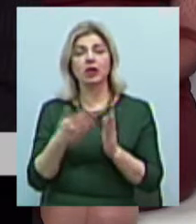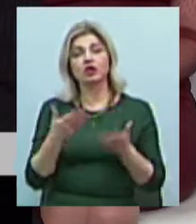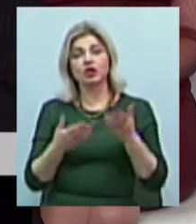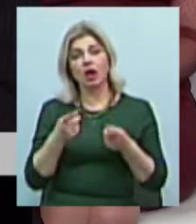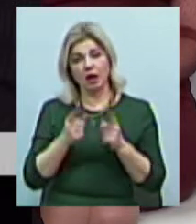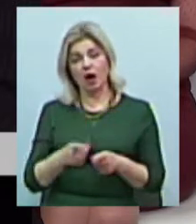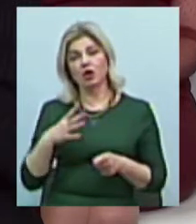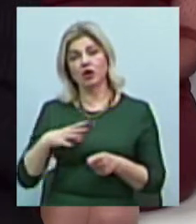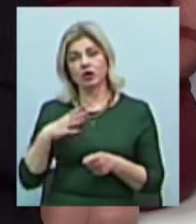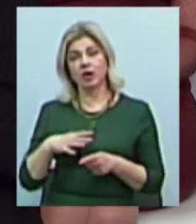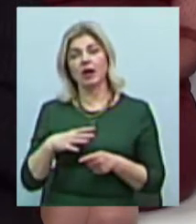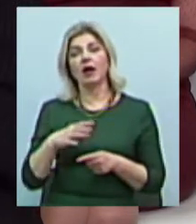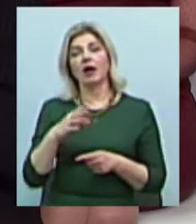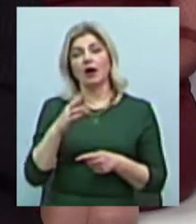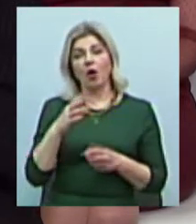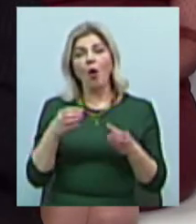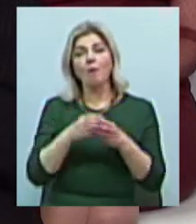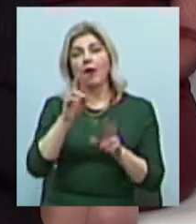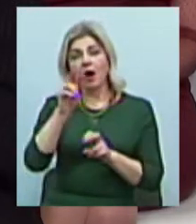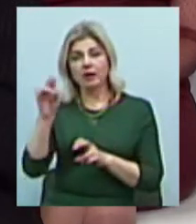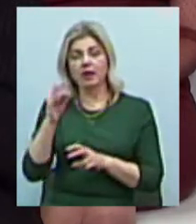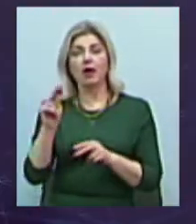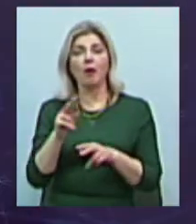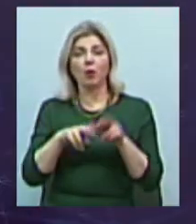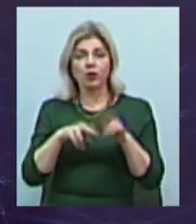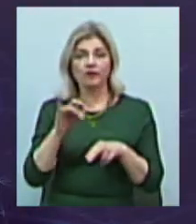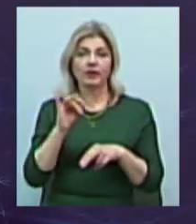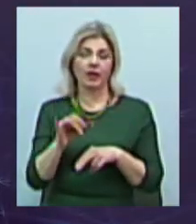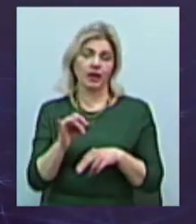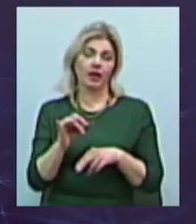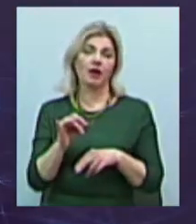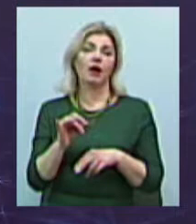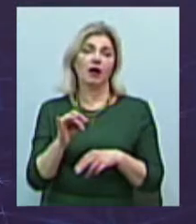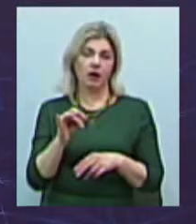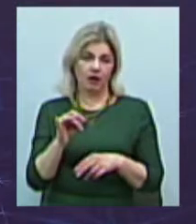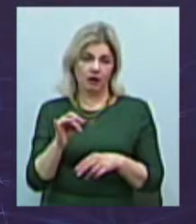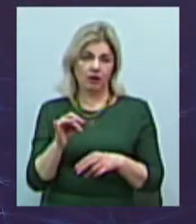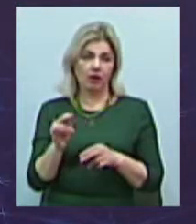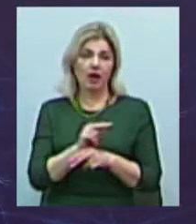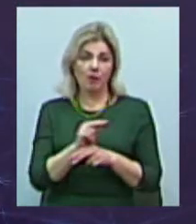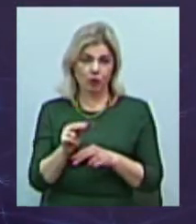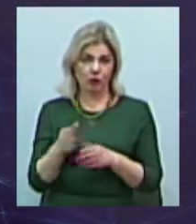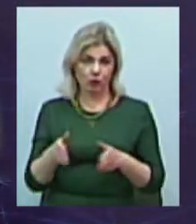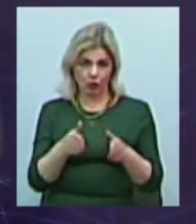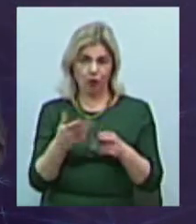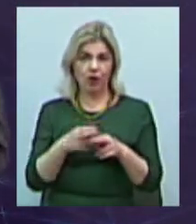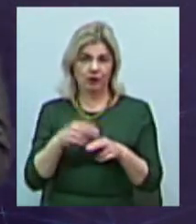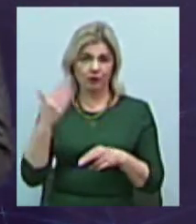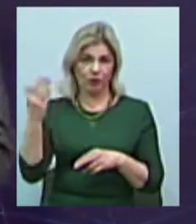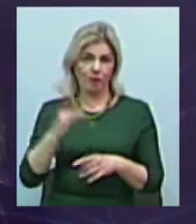очікувати західні компанії на будівництво та ремонт доріг Миколаївської області? Західніші Білорусі. Так,